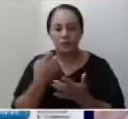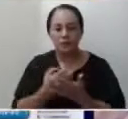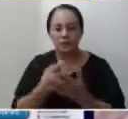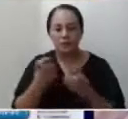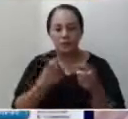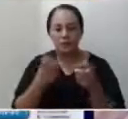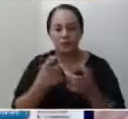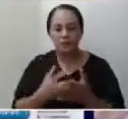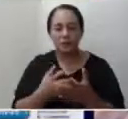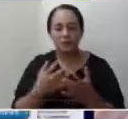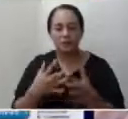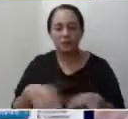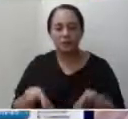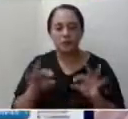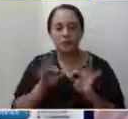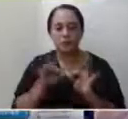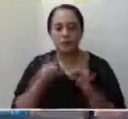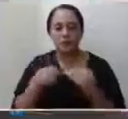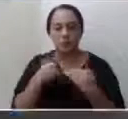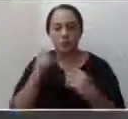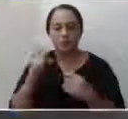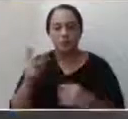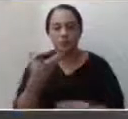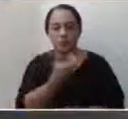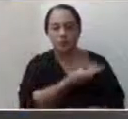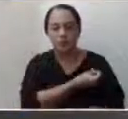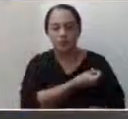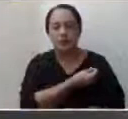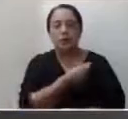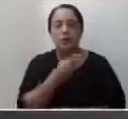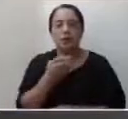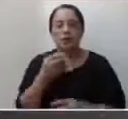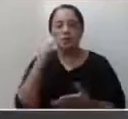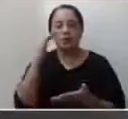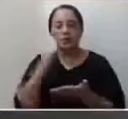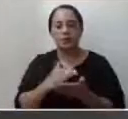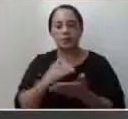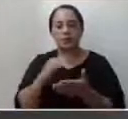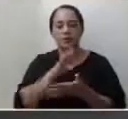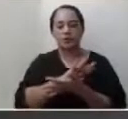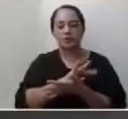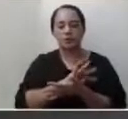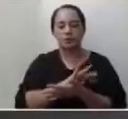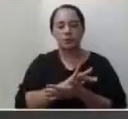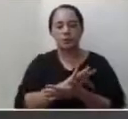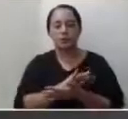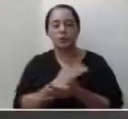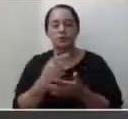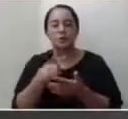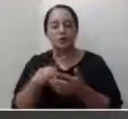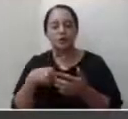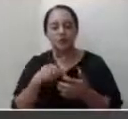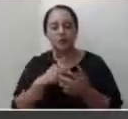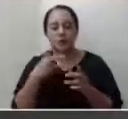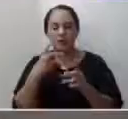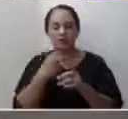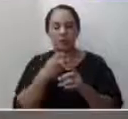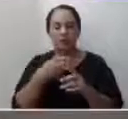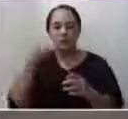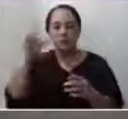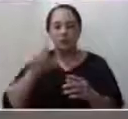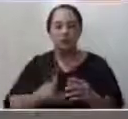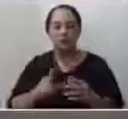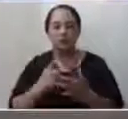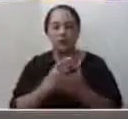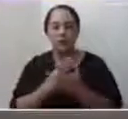84,057,406 pesos. Ito ang pangalawang araw na may nanalo na jackpot prize sa Lotto dahil noong Miyerkules, si